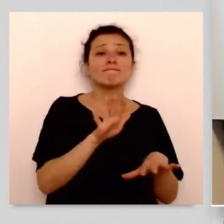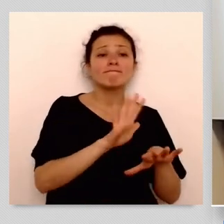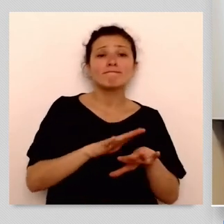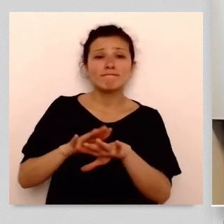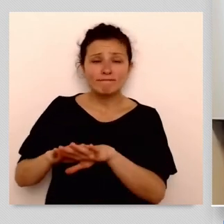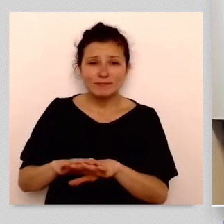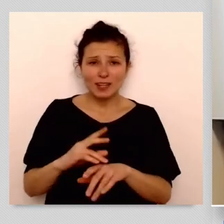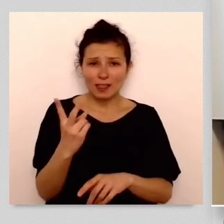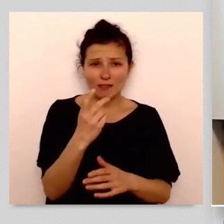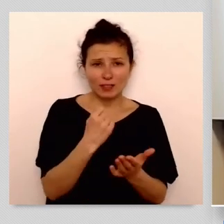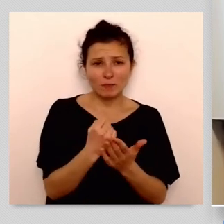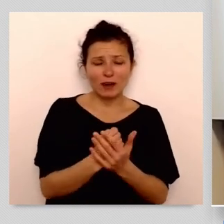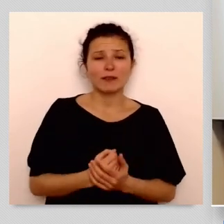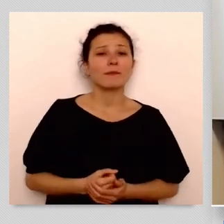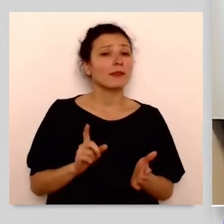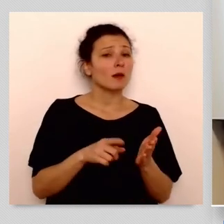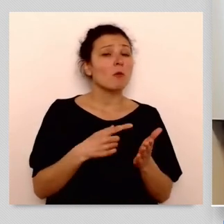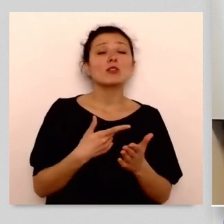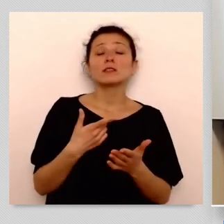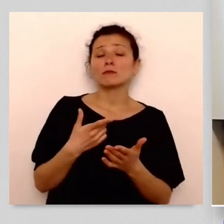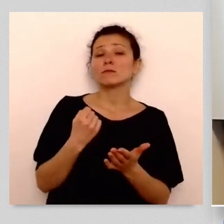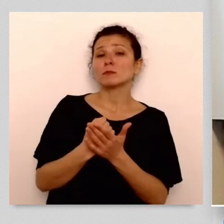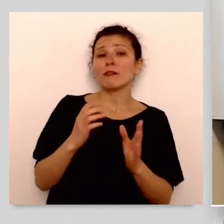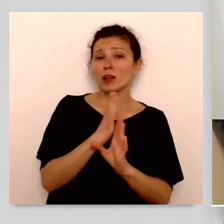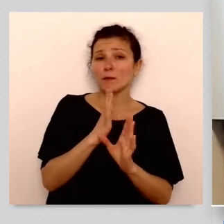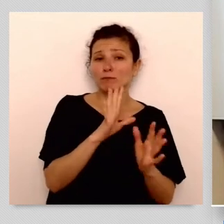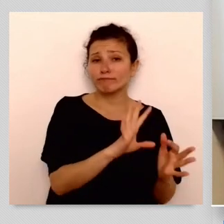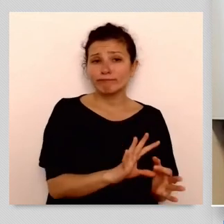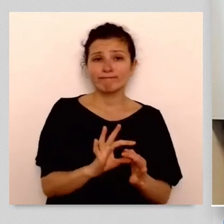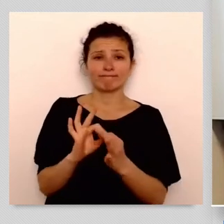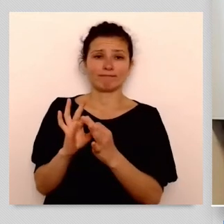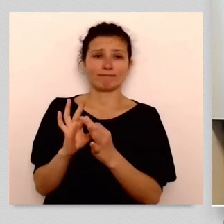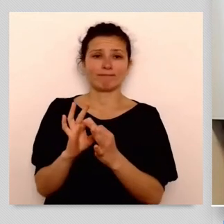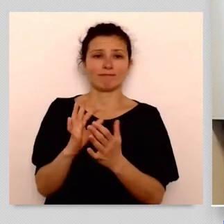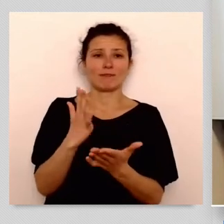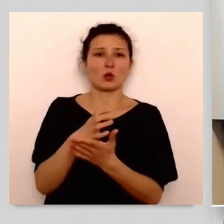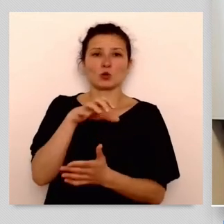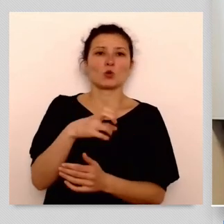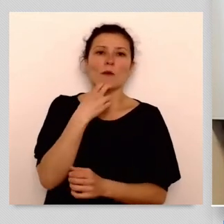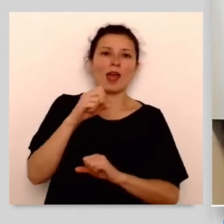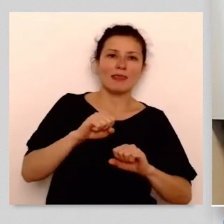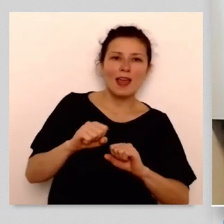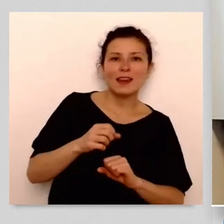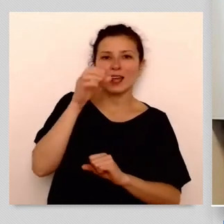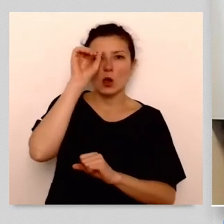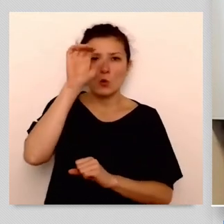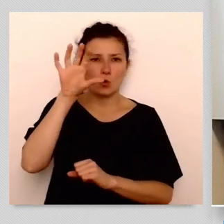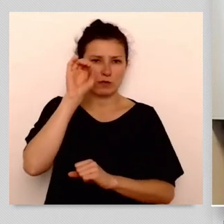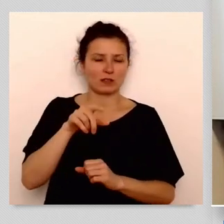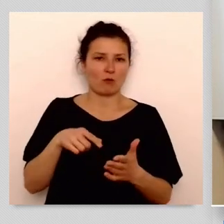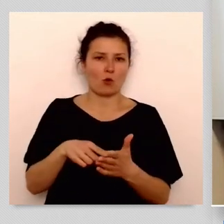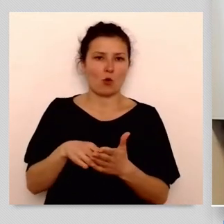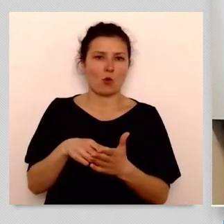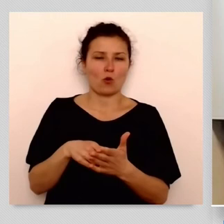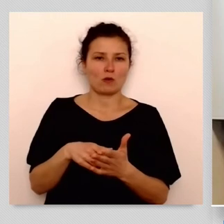kwestie, bo często kwestie klimatu łączone są tylko z energetyką, z górnictwem i tutaj się